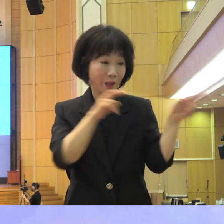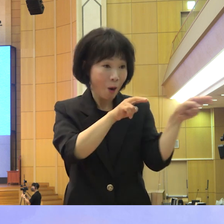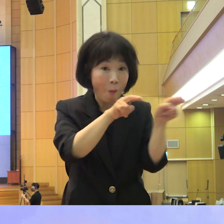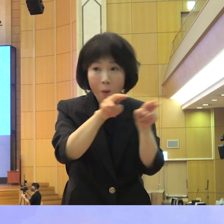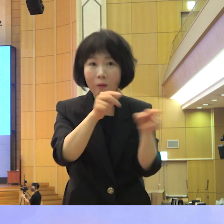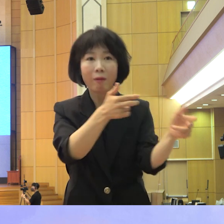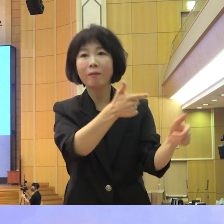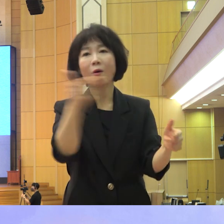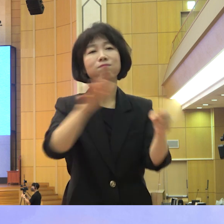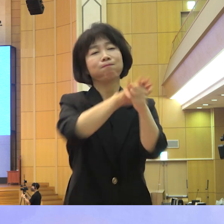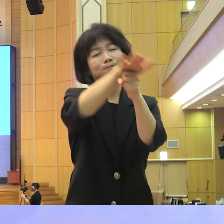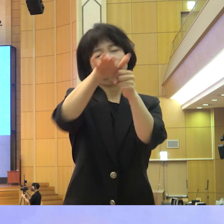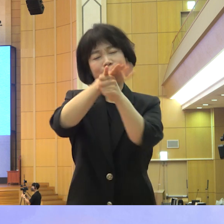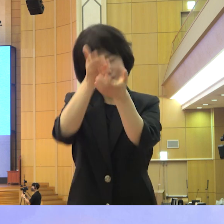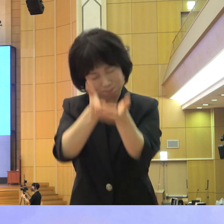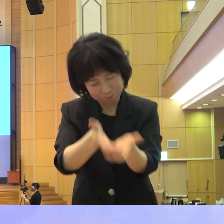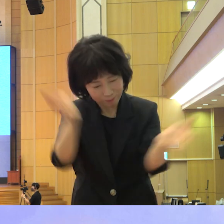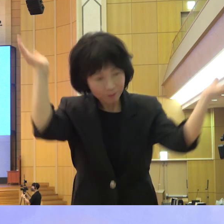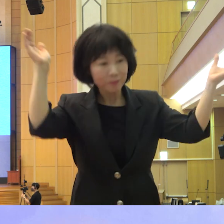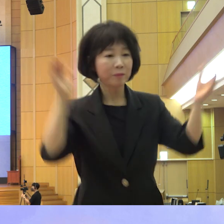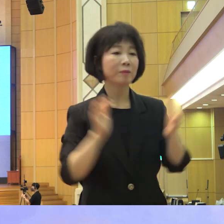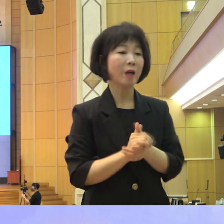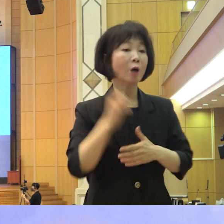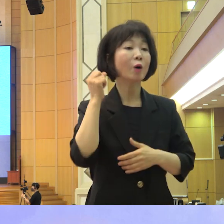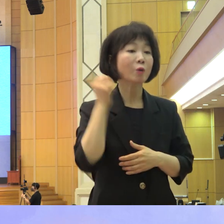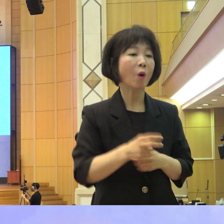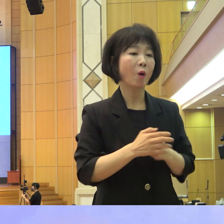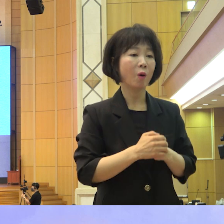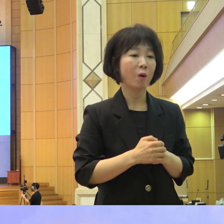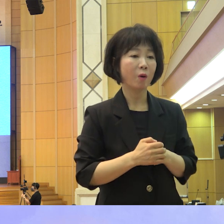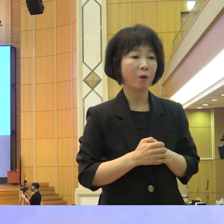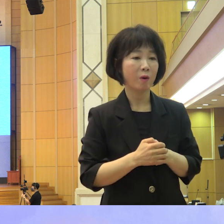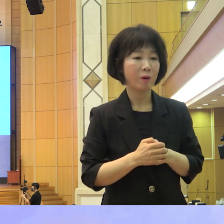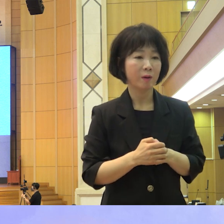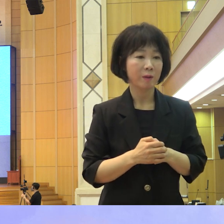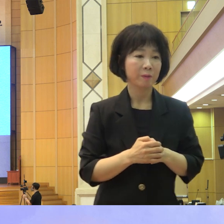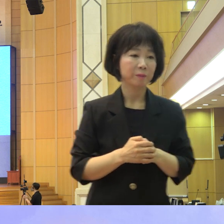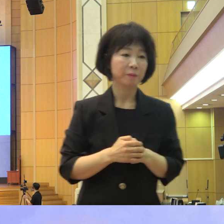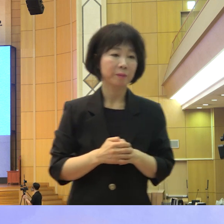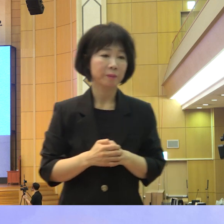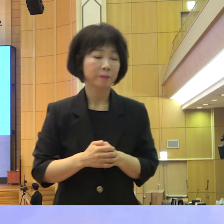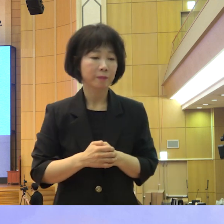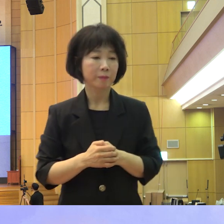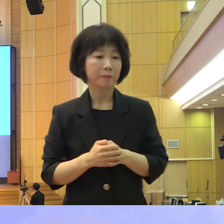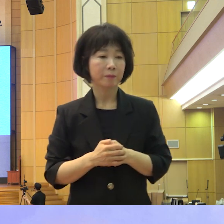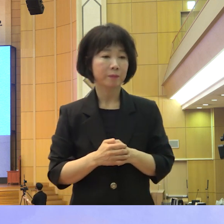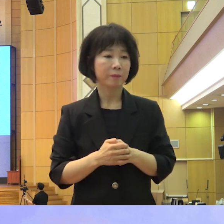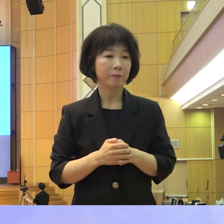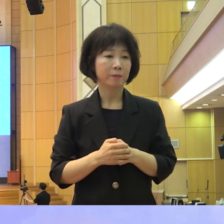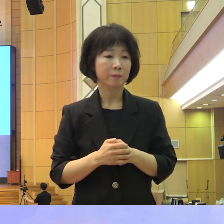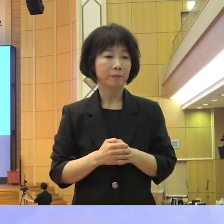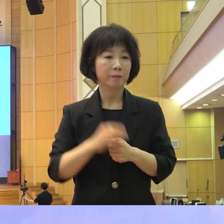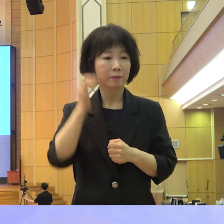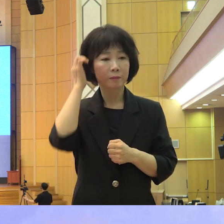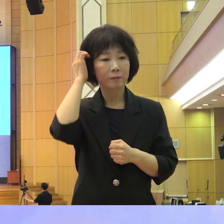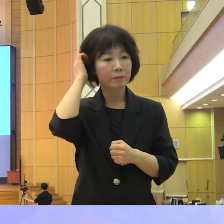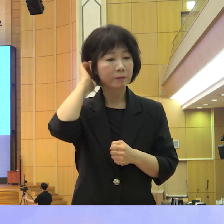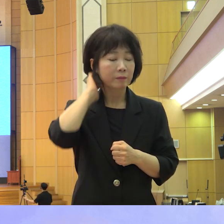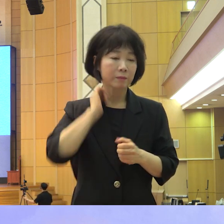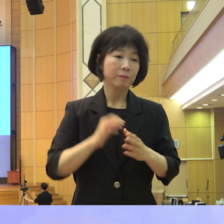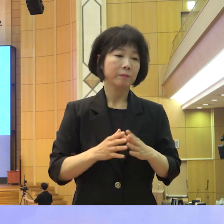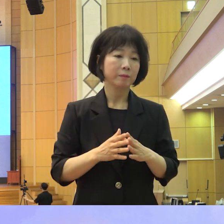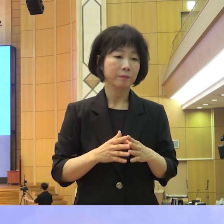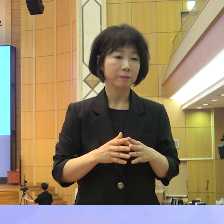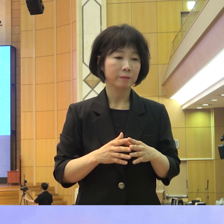너무나도 사랑하십니다. 그리고 여기에서 바로 적용하는 단계가 있어요. 다음 그림책도 넘겨주세요.